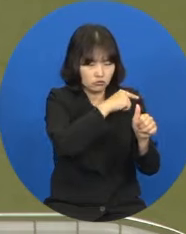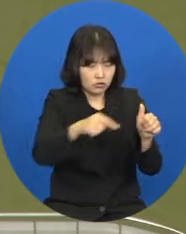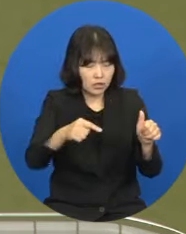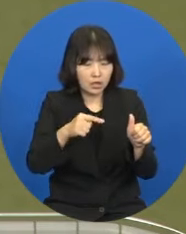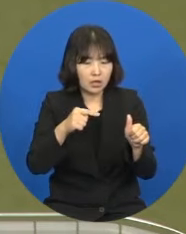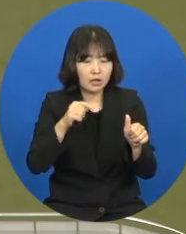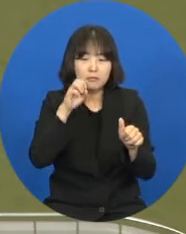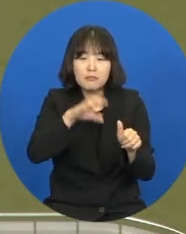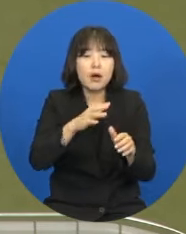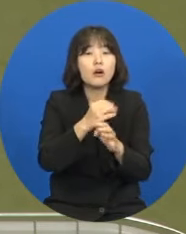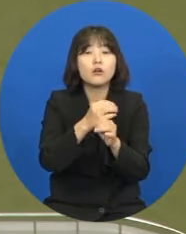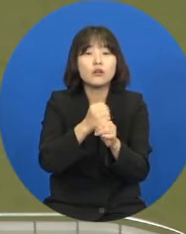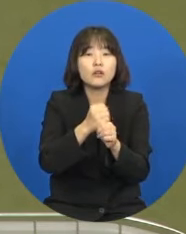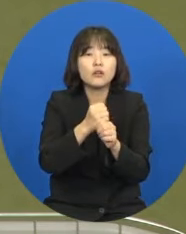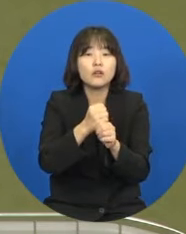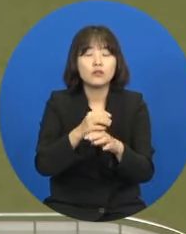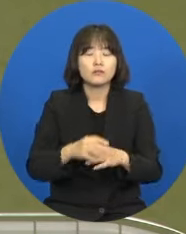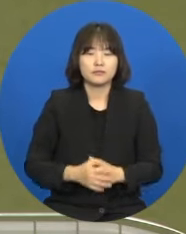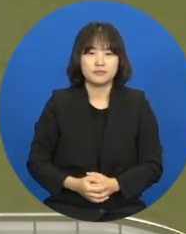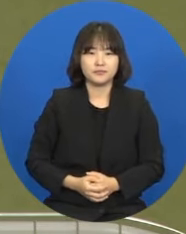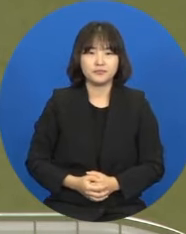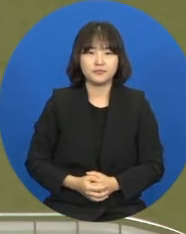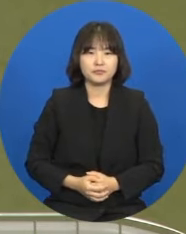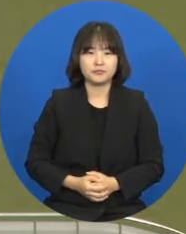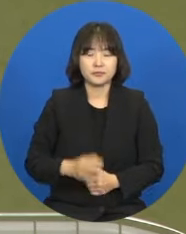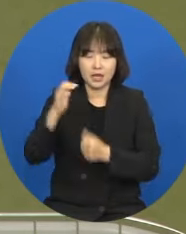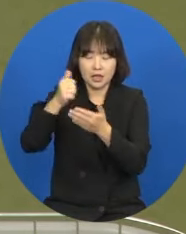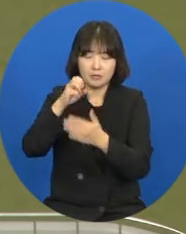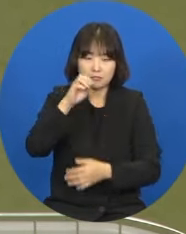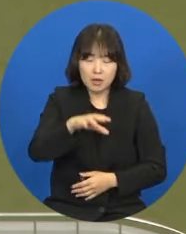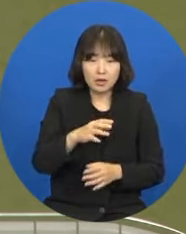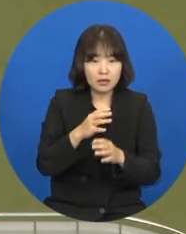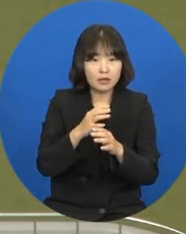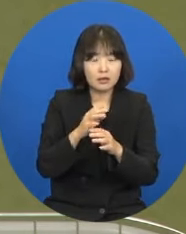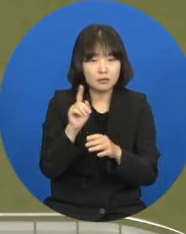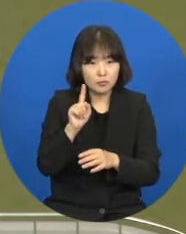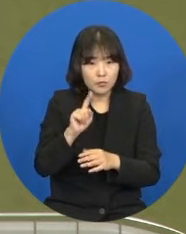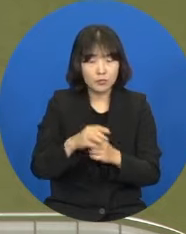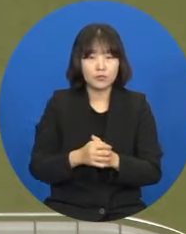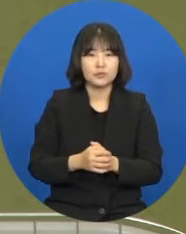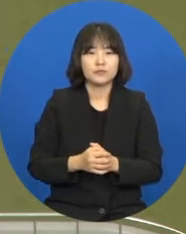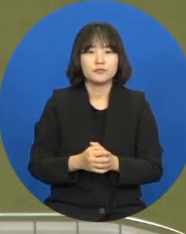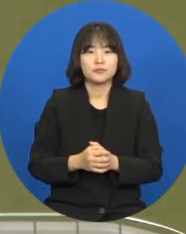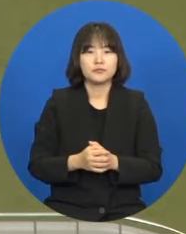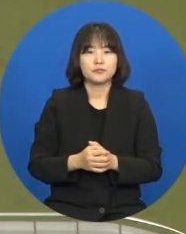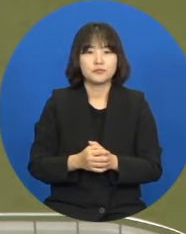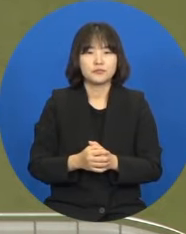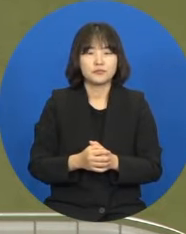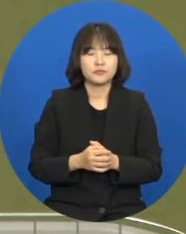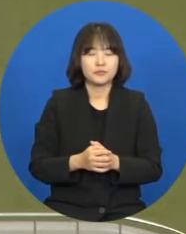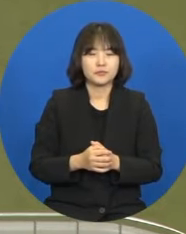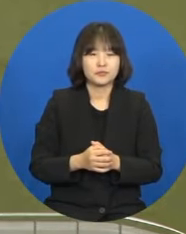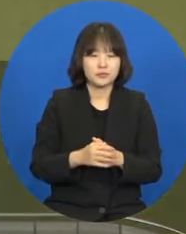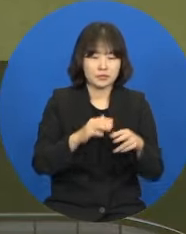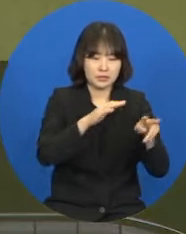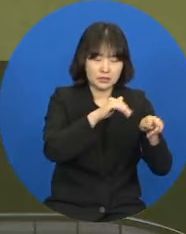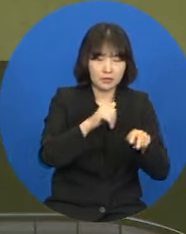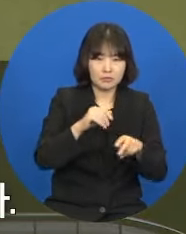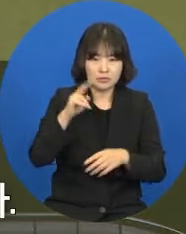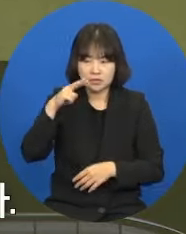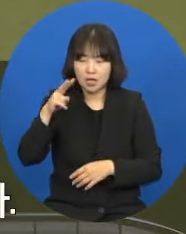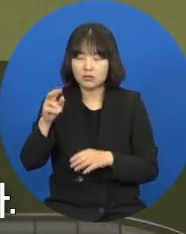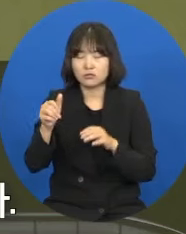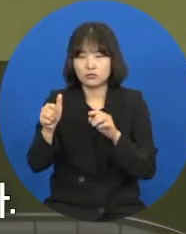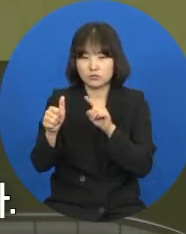하셨습니까 돌아보면 이런 말씀을 하신 적은 있어요 사무엘상 15장 있데요 사무엘이 사울에게 했던 말입니다 주님께서